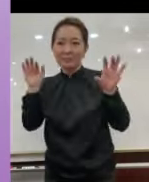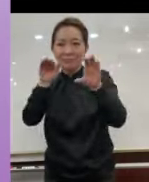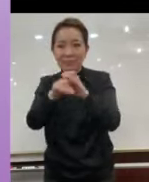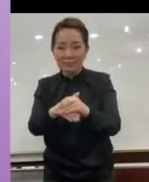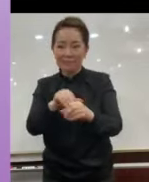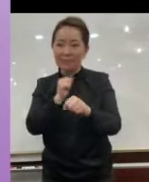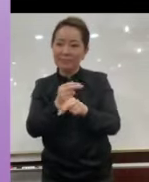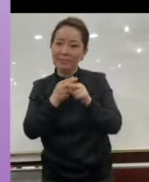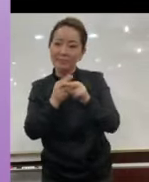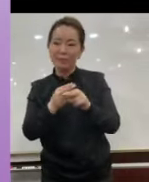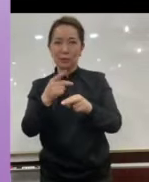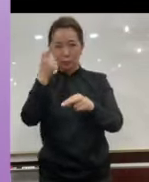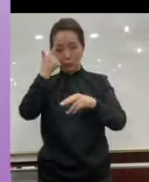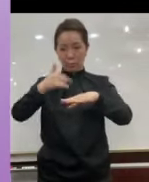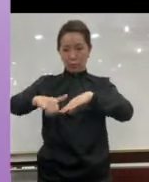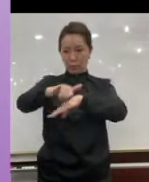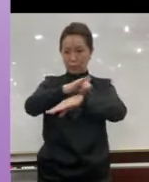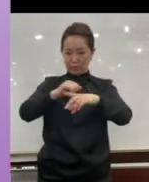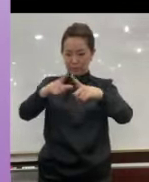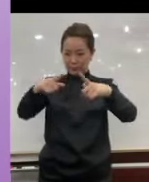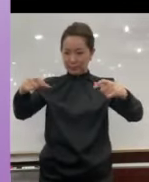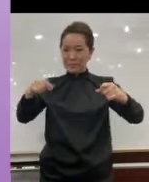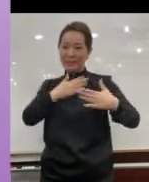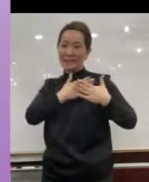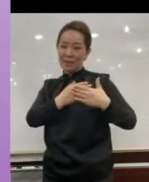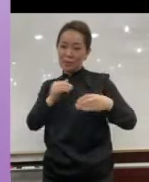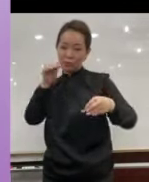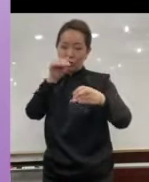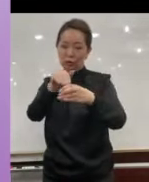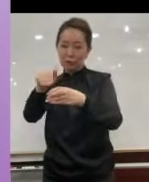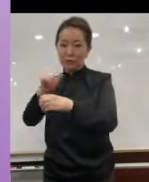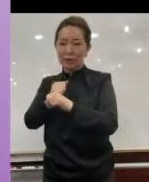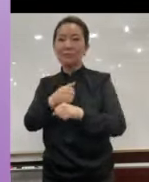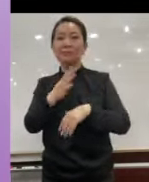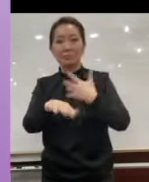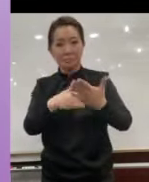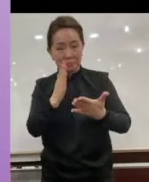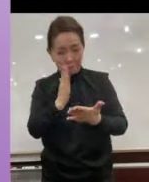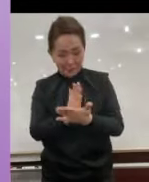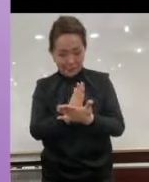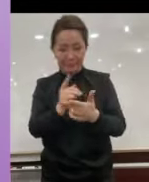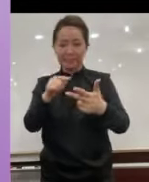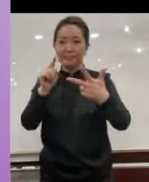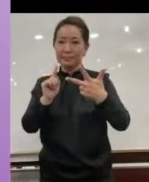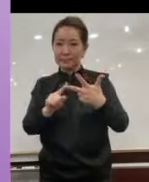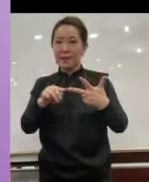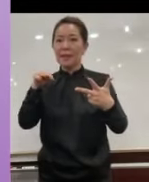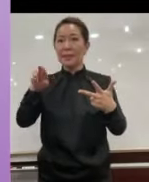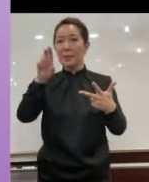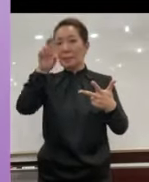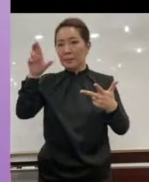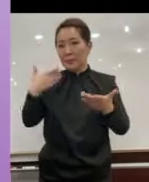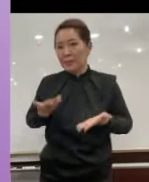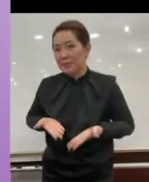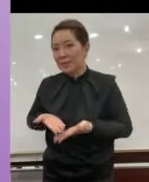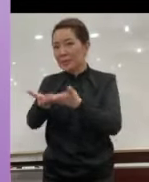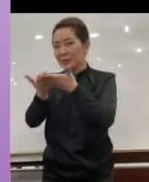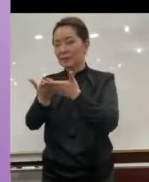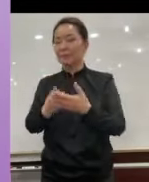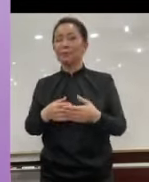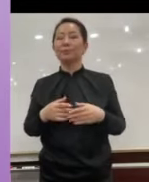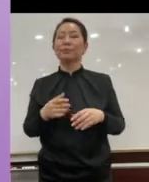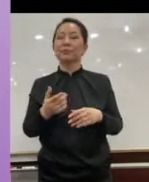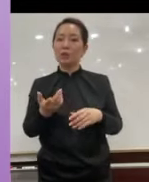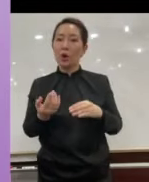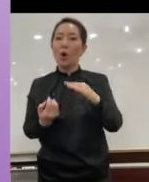Монголын өнцөг болон бүрт очиж ажилладаг байгаа. За, түүнээс гадна төрийн бус байгууллагуудыг дэмжих өрсний үндэс гэдэг төсөл